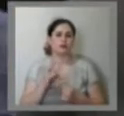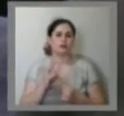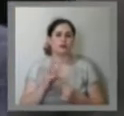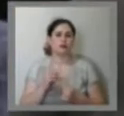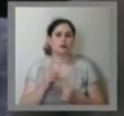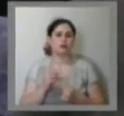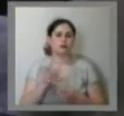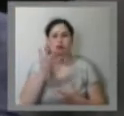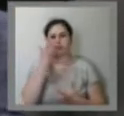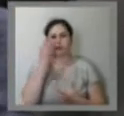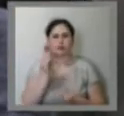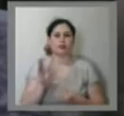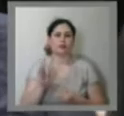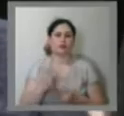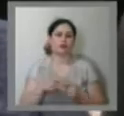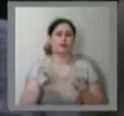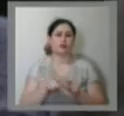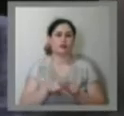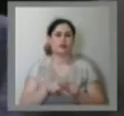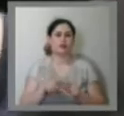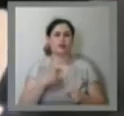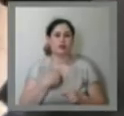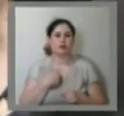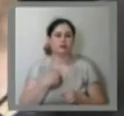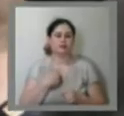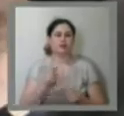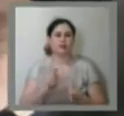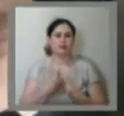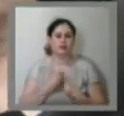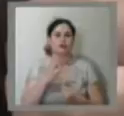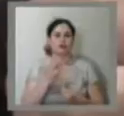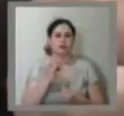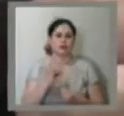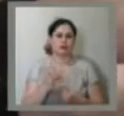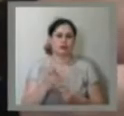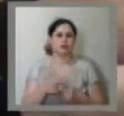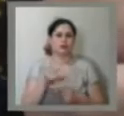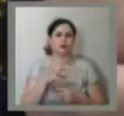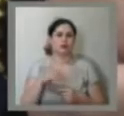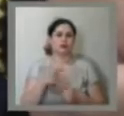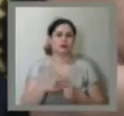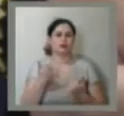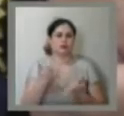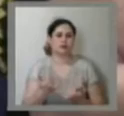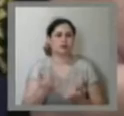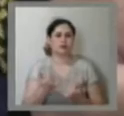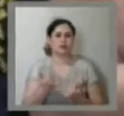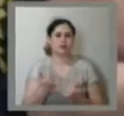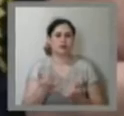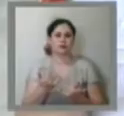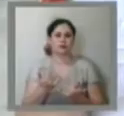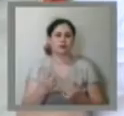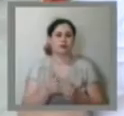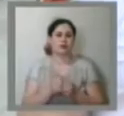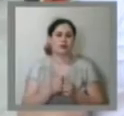забудемо, і такий нам дали шанс, що ми от сьогодні біля